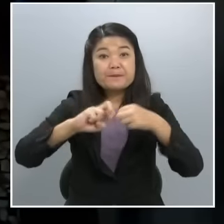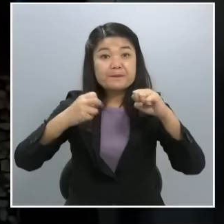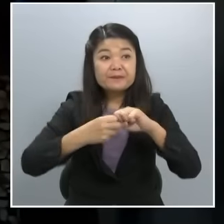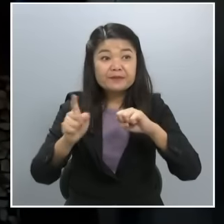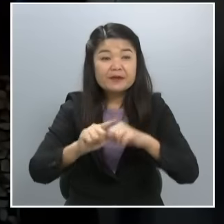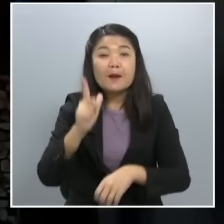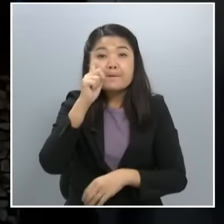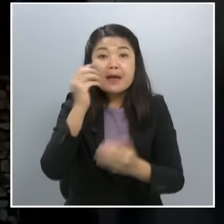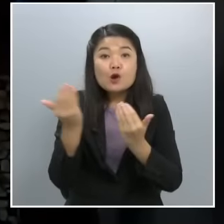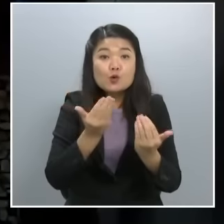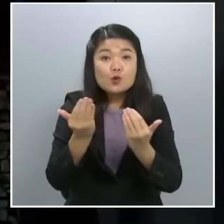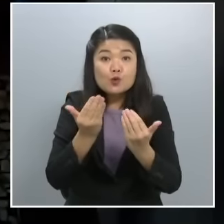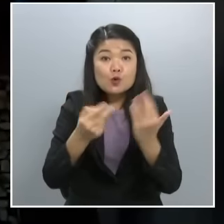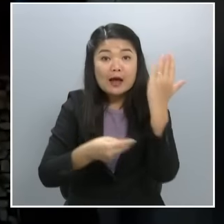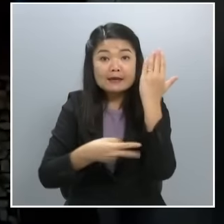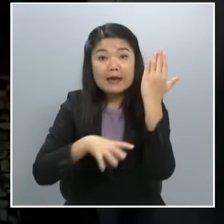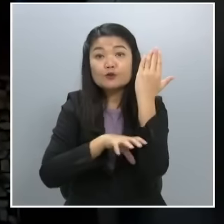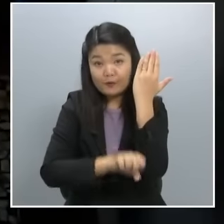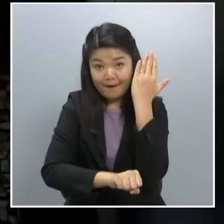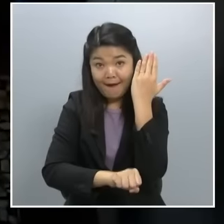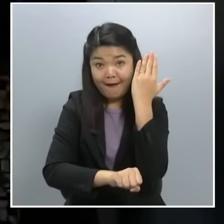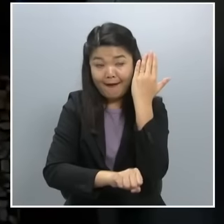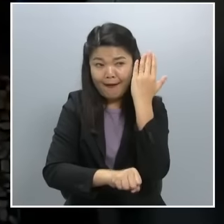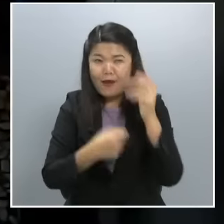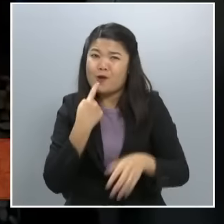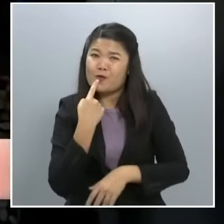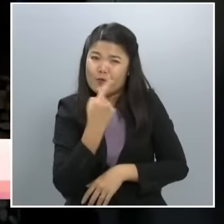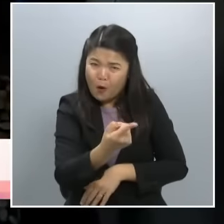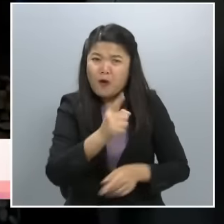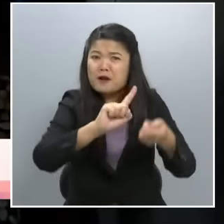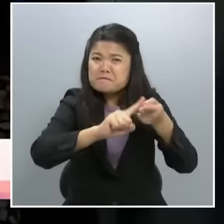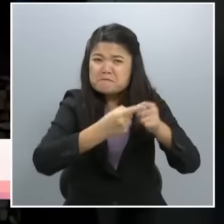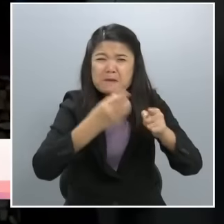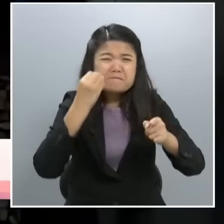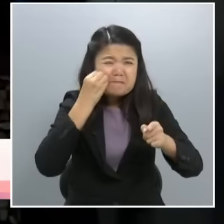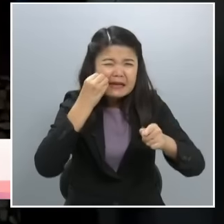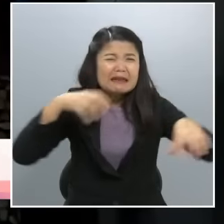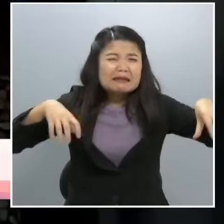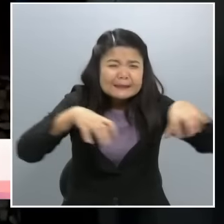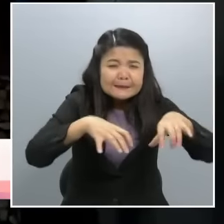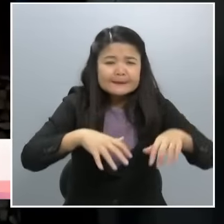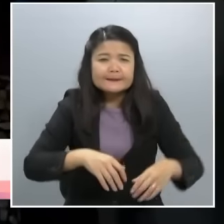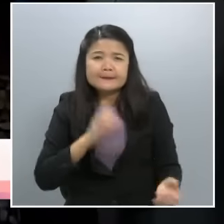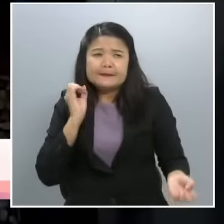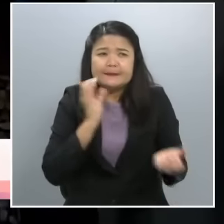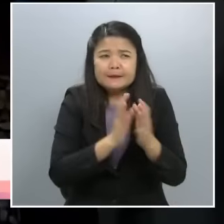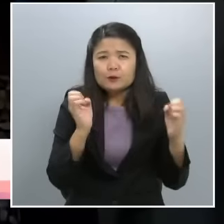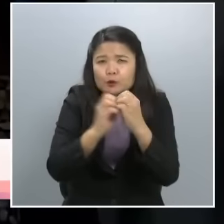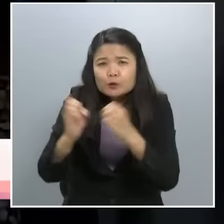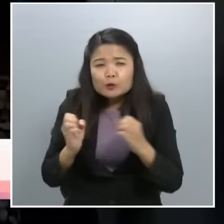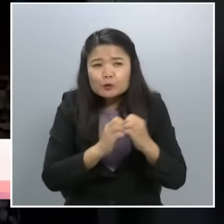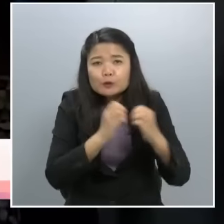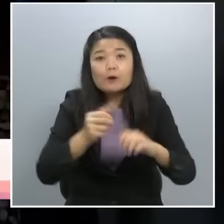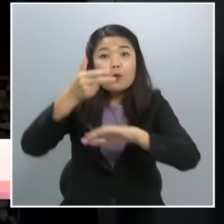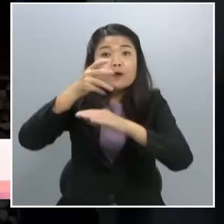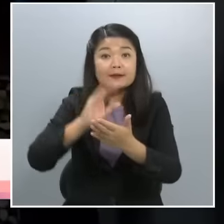แม่ลูกเป็นชาวอำเภอหาดใหญ่ของสงขลาค่ะร้องเรียนบอกว่าเพื่อนบ้านก่อกวนแล้วนี่เป็นคลิปภาพที่บันทึกเอาไว้เมื่อมีนาค